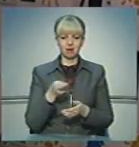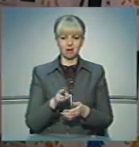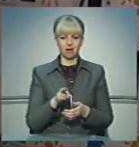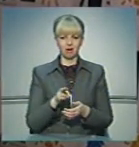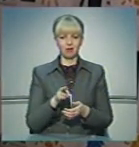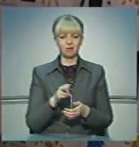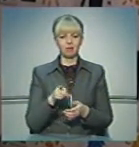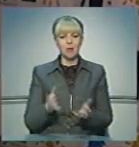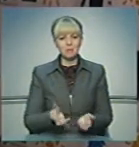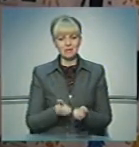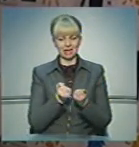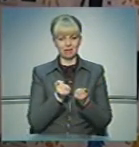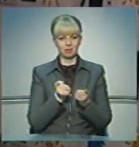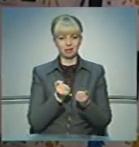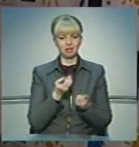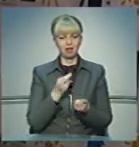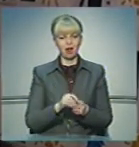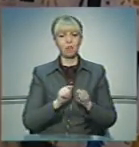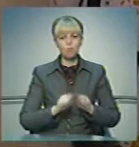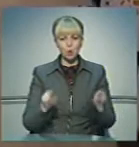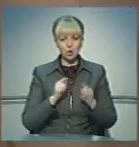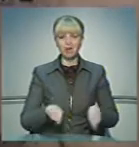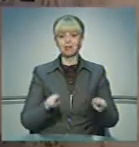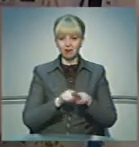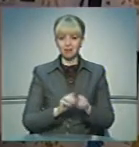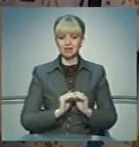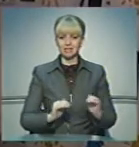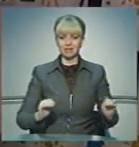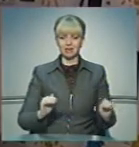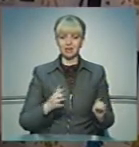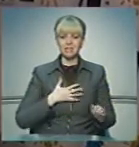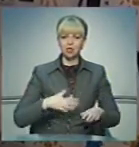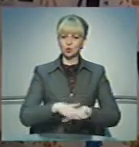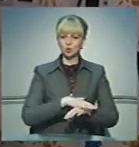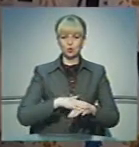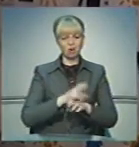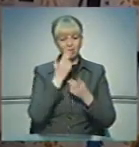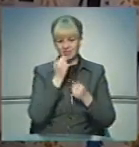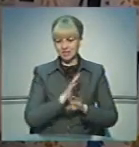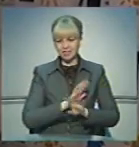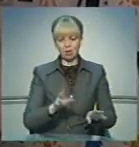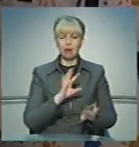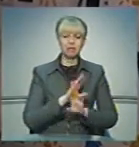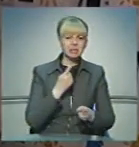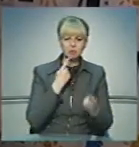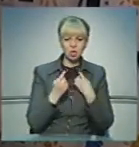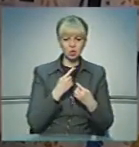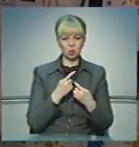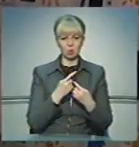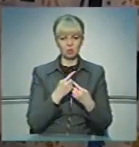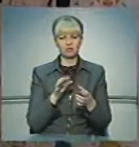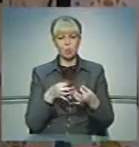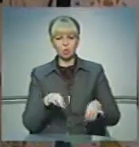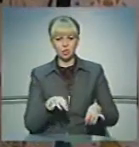вияву підтримки, для популяризації таких діток, тому що наше суспільство не звикло спілкуватися, допускати